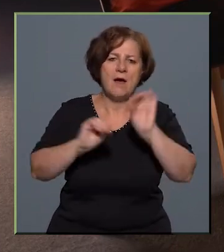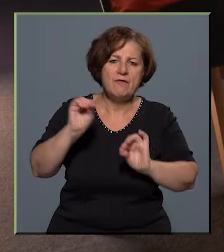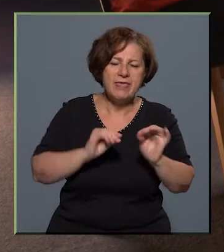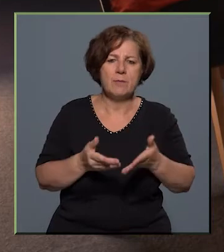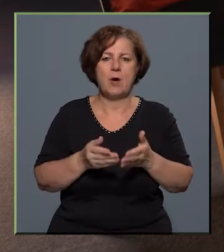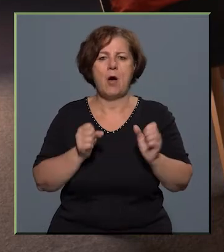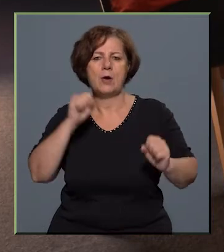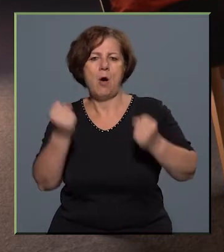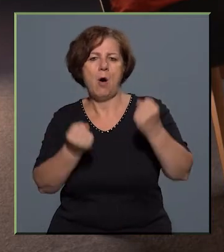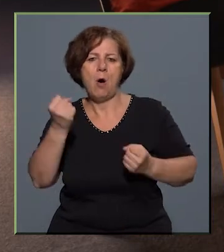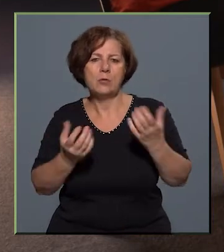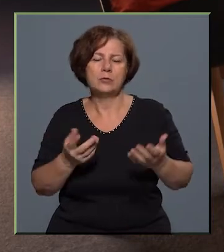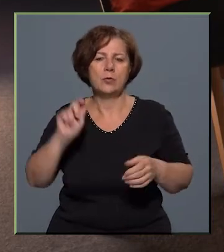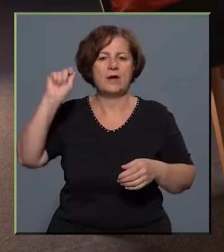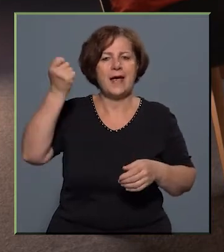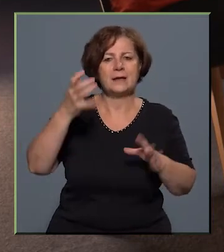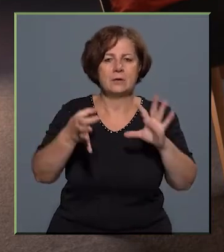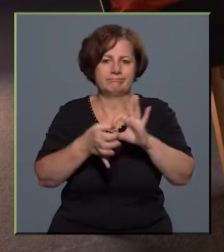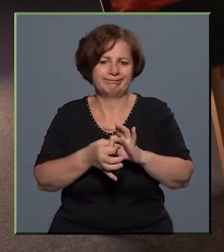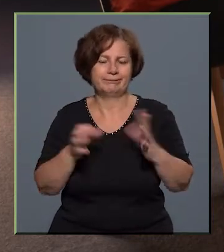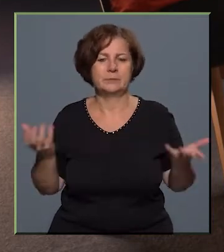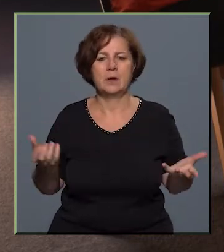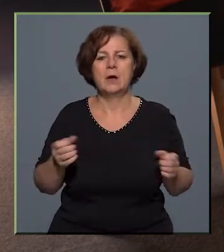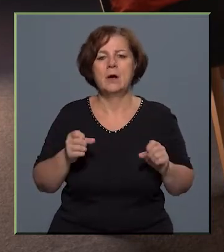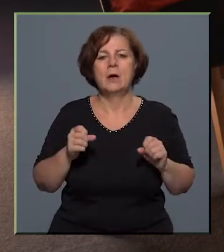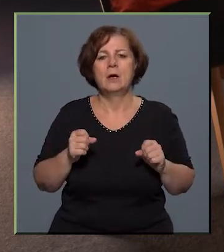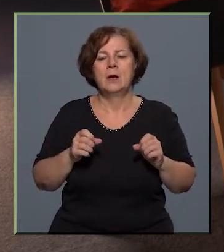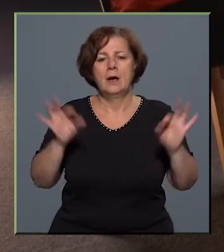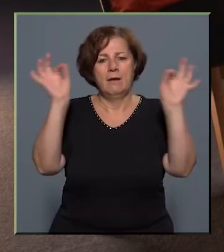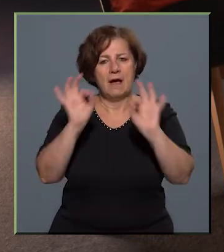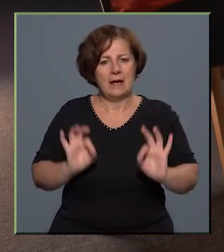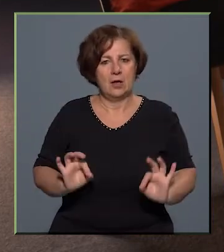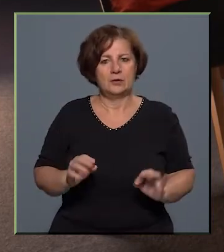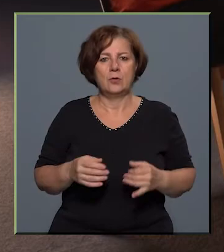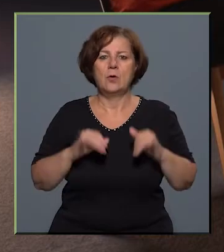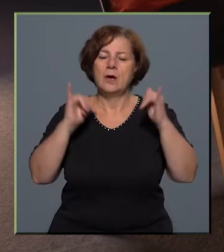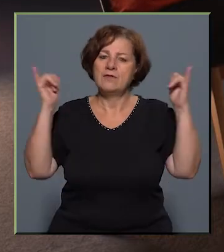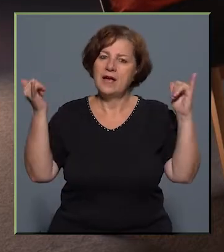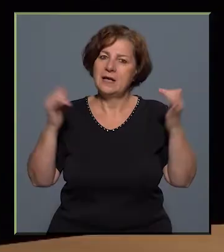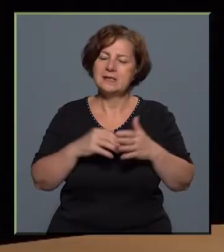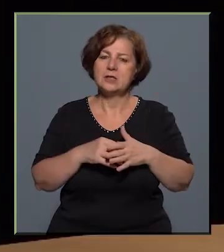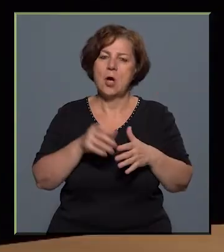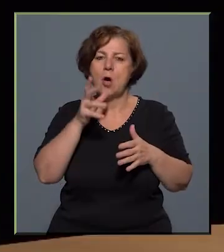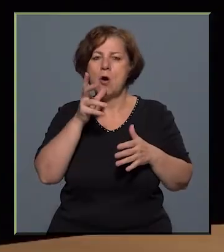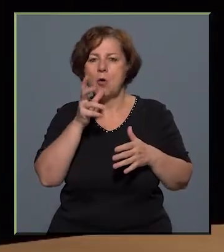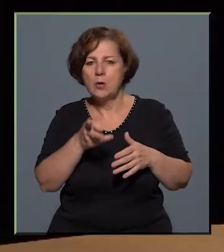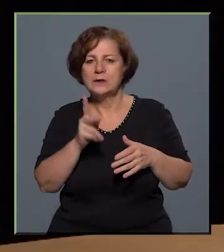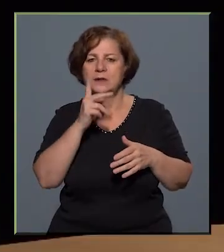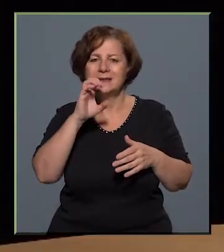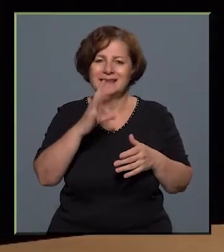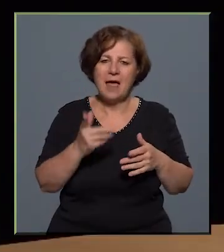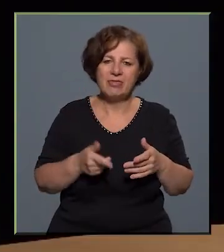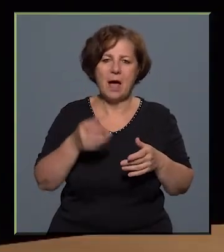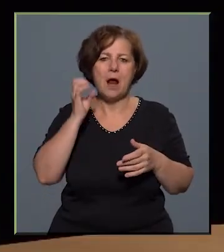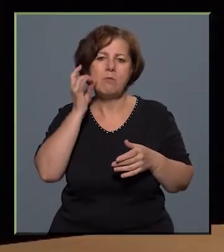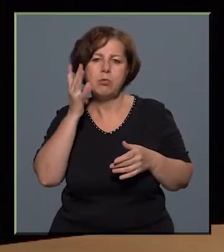mind az autógyártás, vagy az elektronikához kötődő vállalatok fejlesztése, Continental, Bosch, és sok-sok